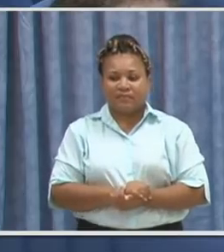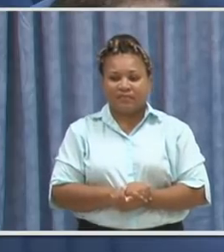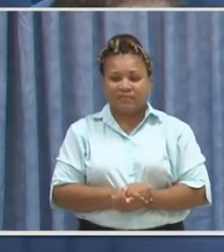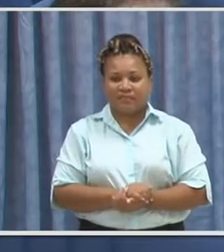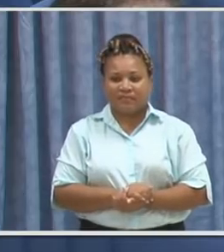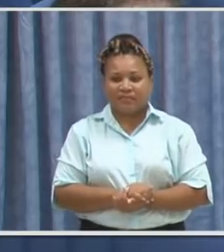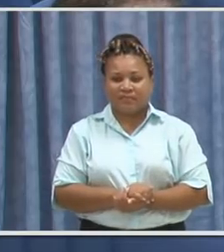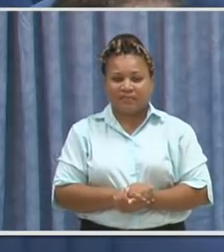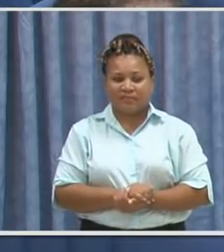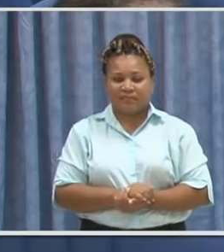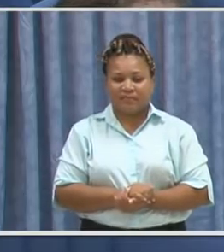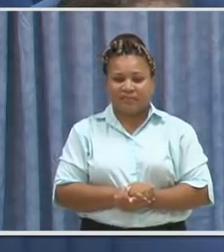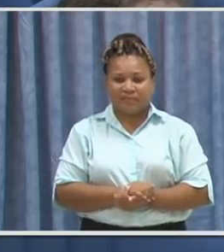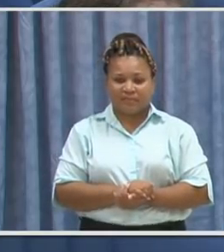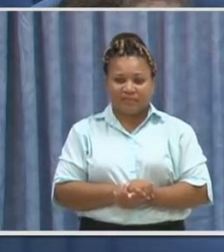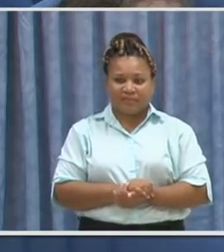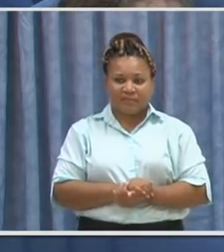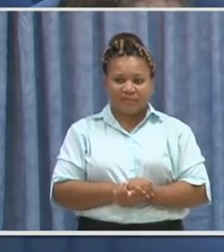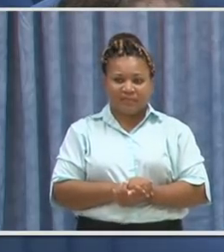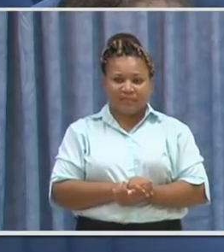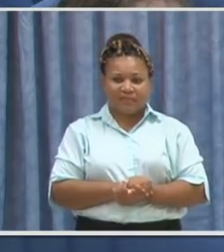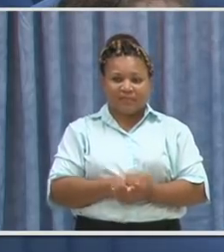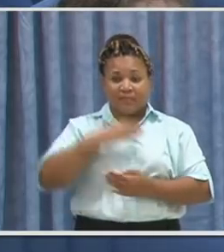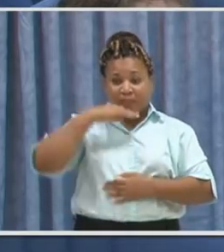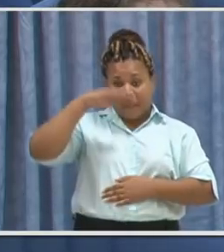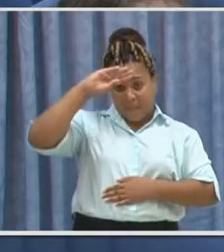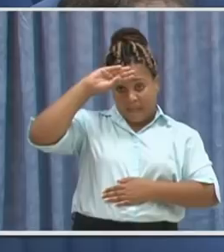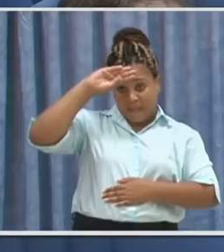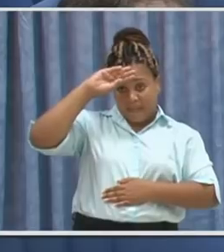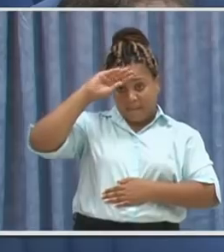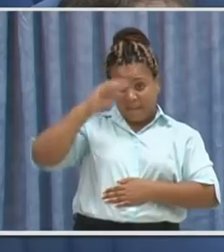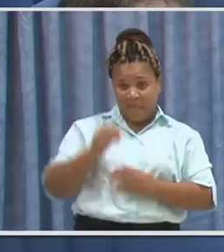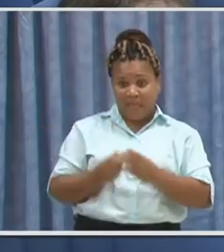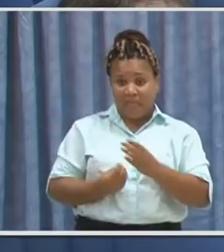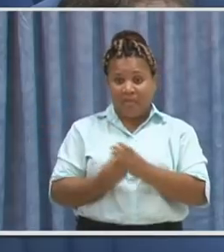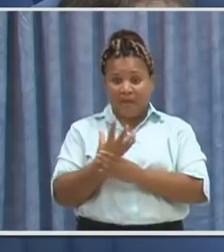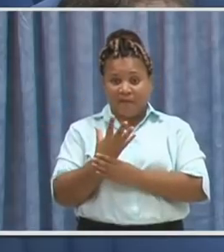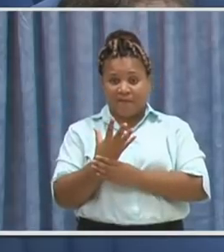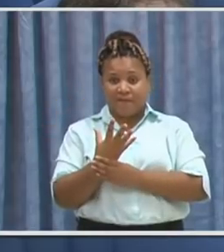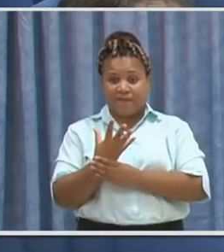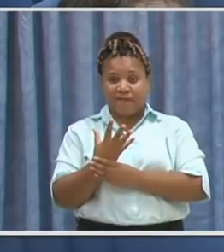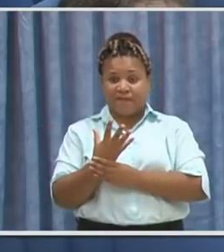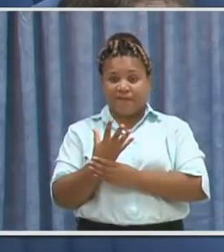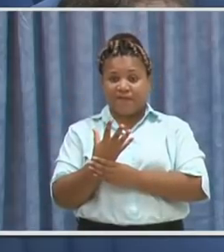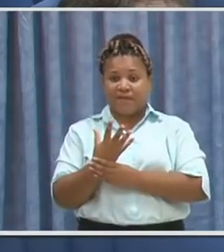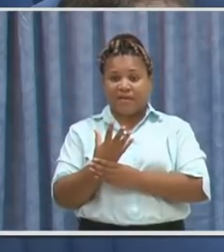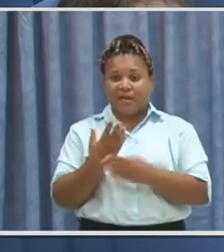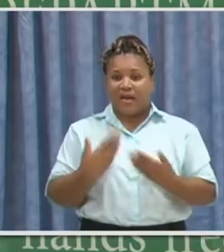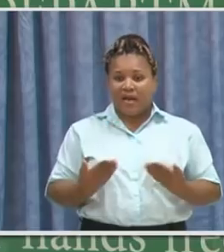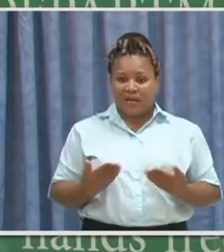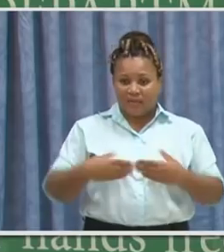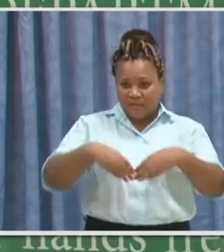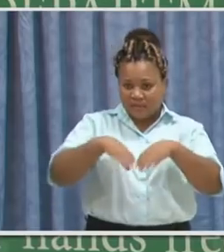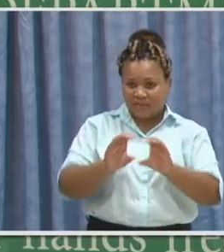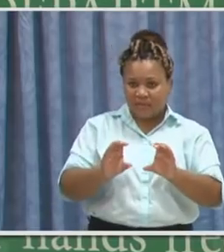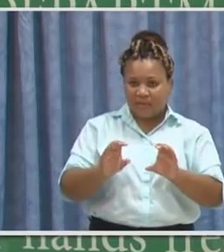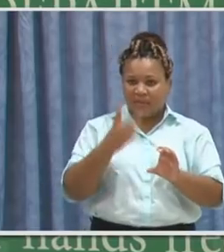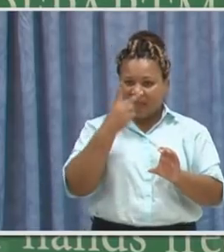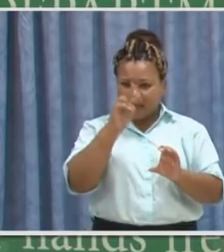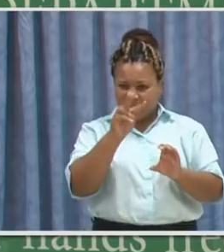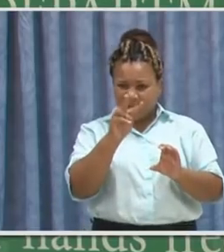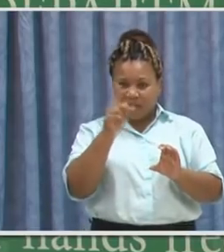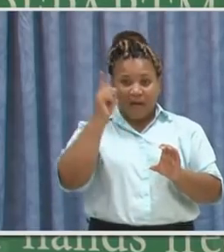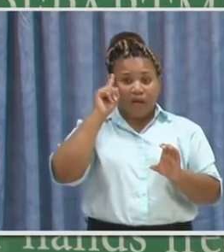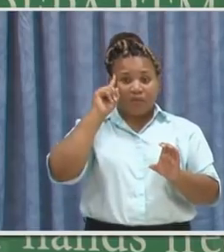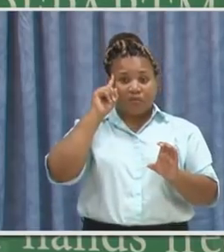Kawasaki, il y a une maladie, nous traquons toute maladie. Les kinés alertes qui gagnent donné, il y a un système de surveillance que WHO met en place,